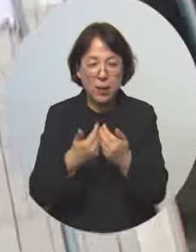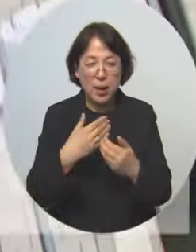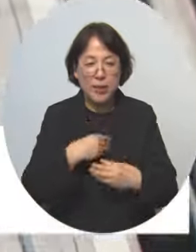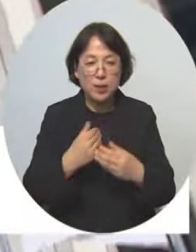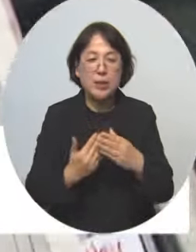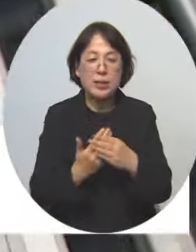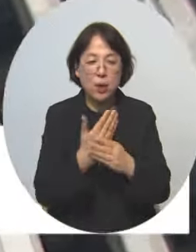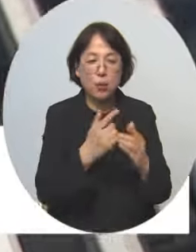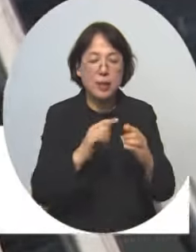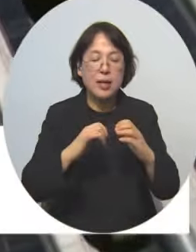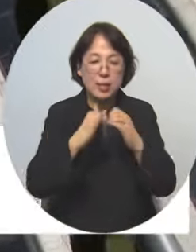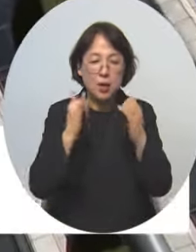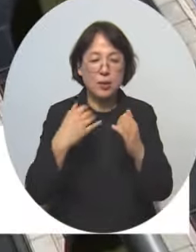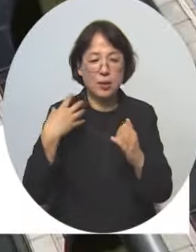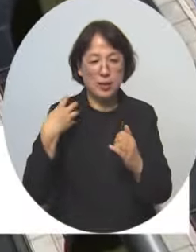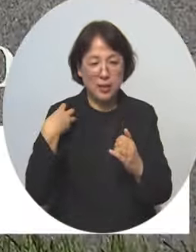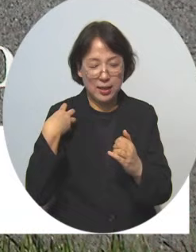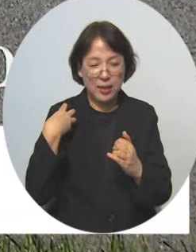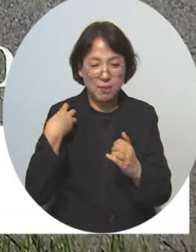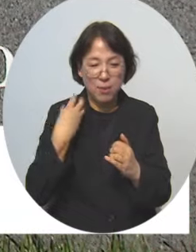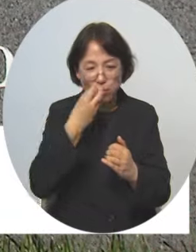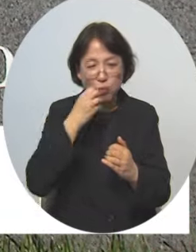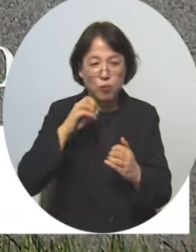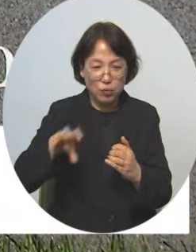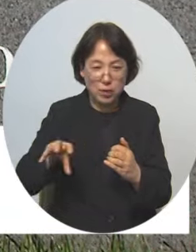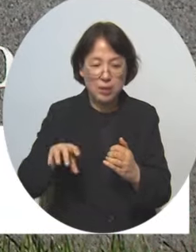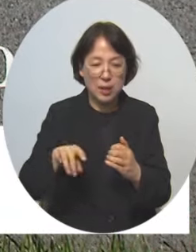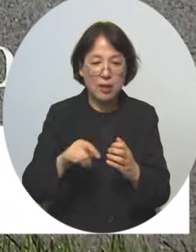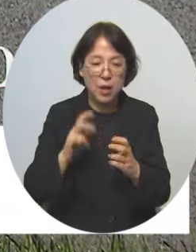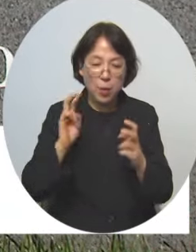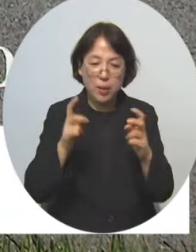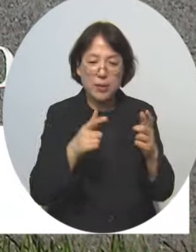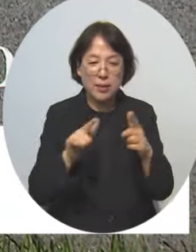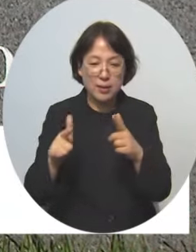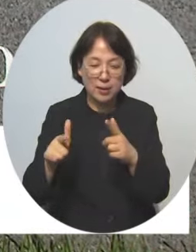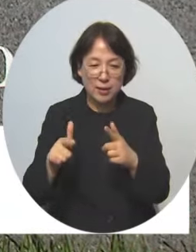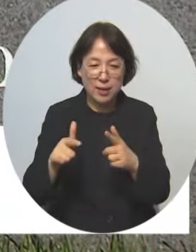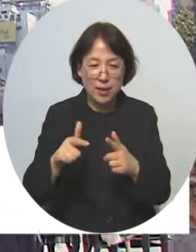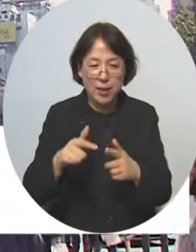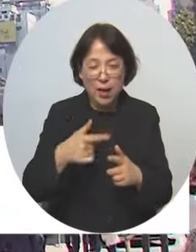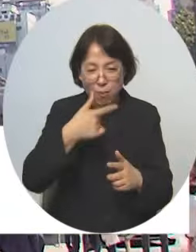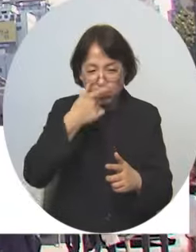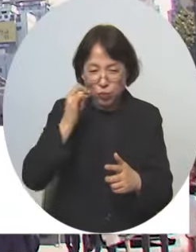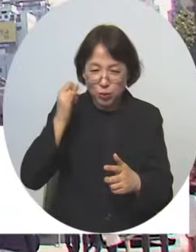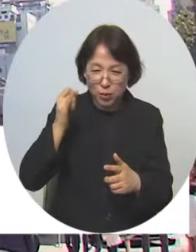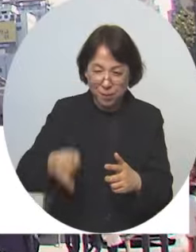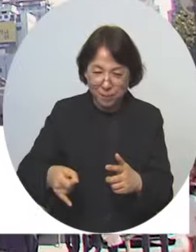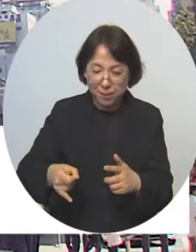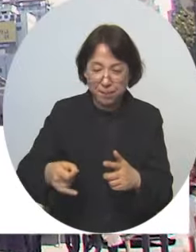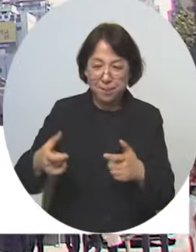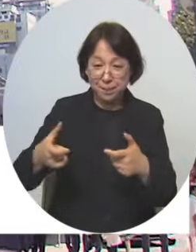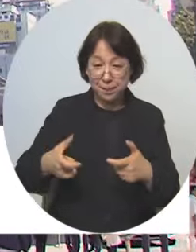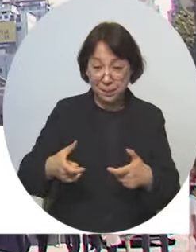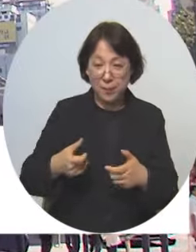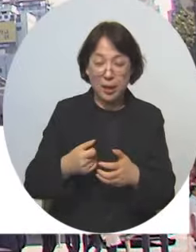등 사회적 책임을 소홀히 하거나 단기 순손실이 발생한 기관들은 미흡 이하 등급을 받았습니다.